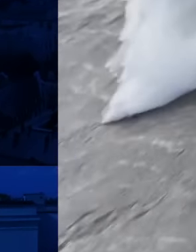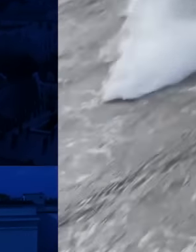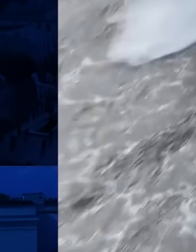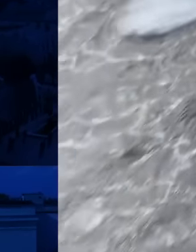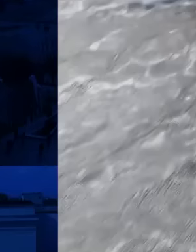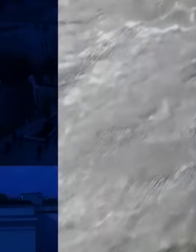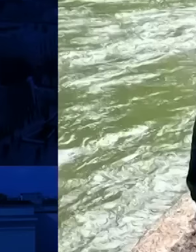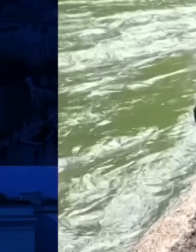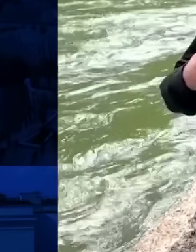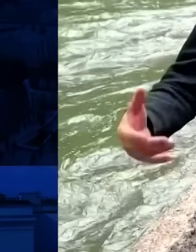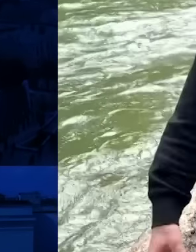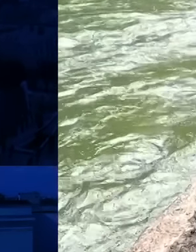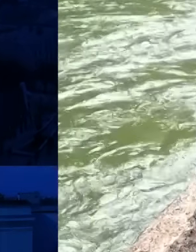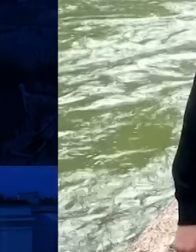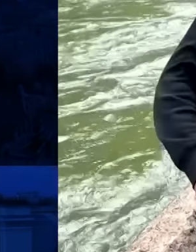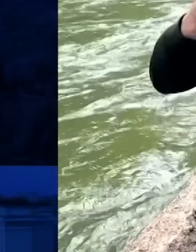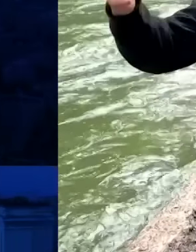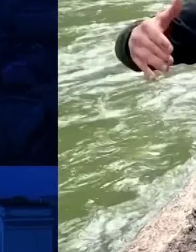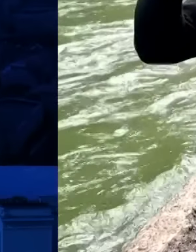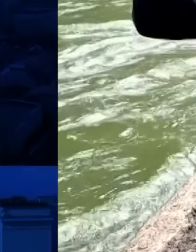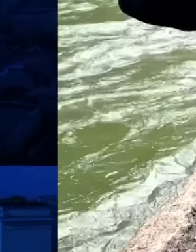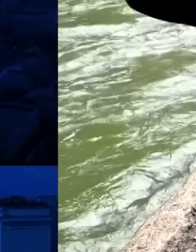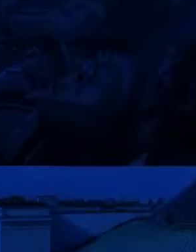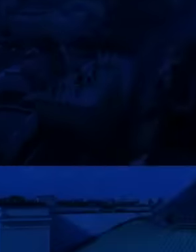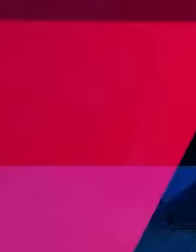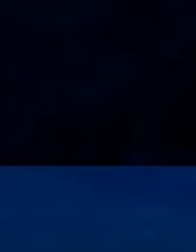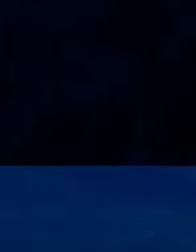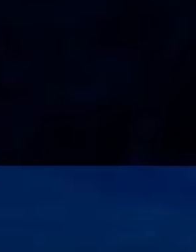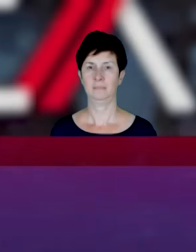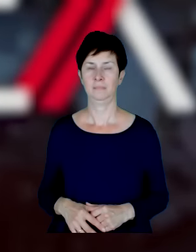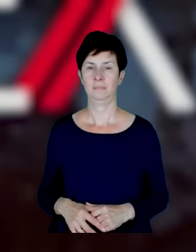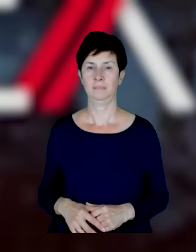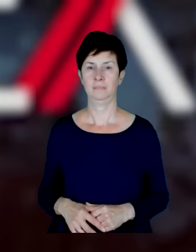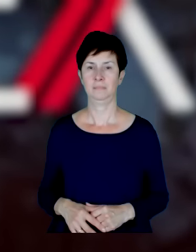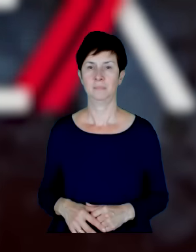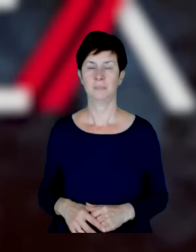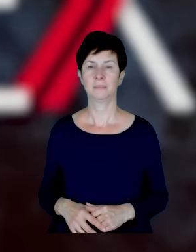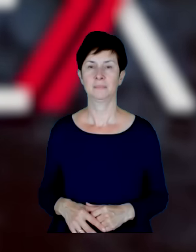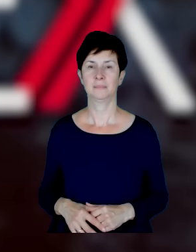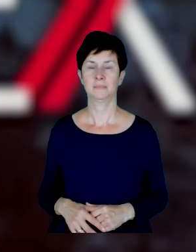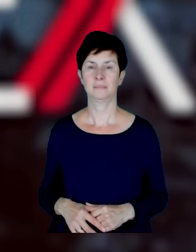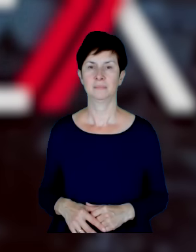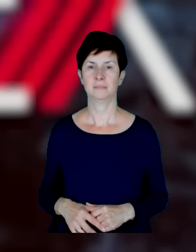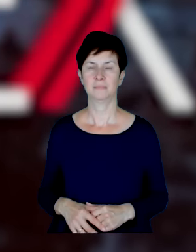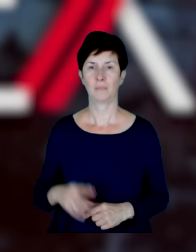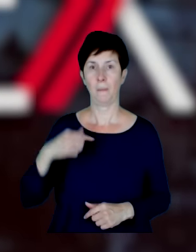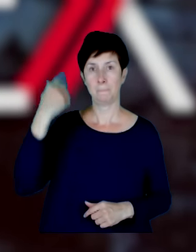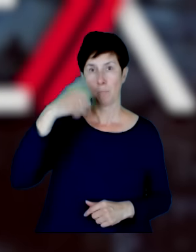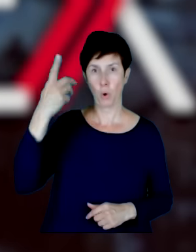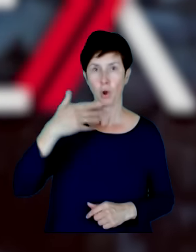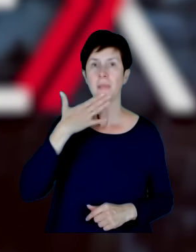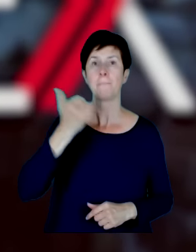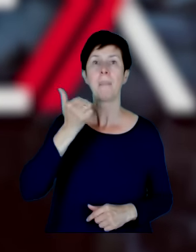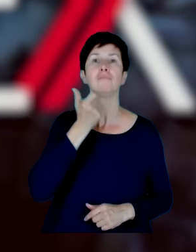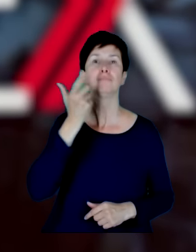żadna fala nie jest straszna niemieck Surfer prawdopodobnie Ustanowił rekord świata pogoda podczas majówki będzie raczej ze